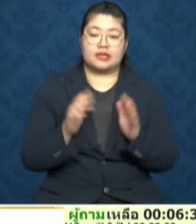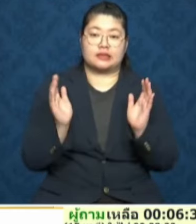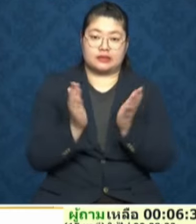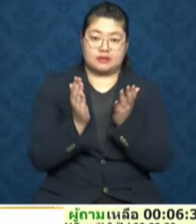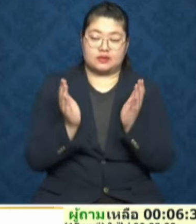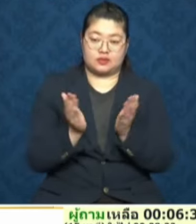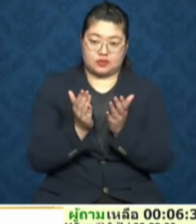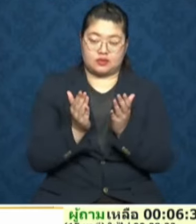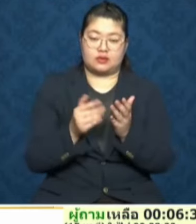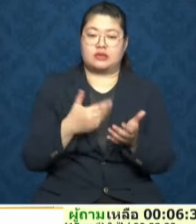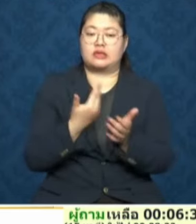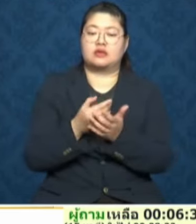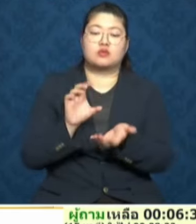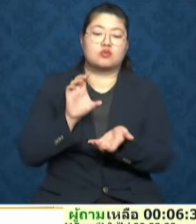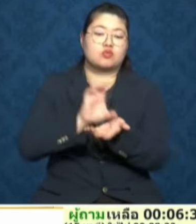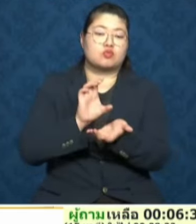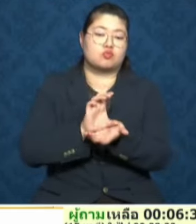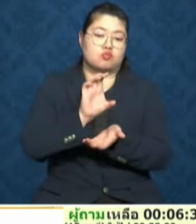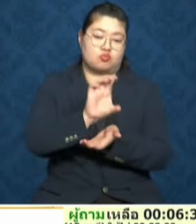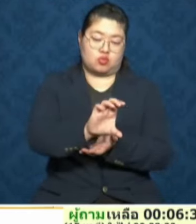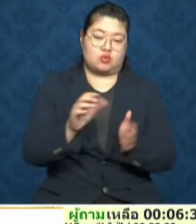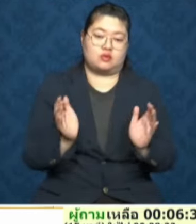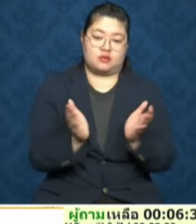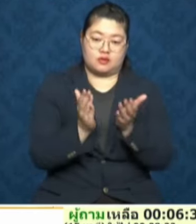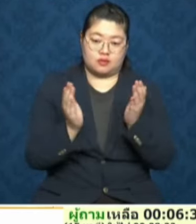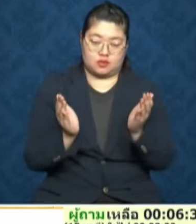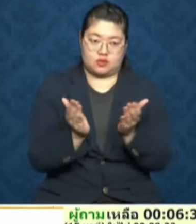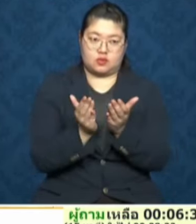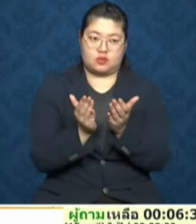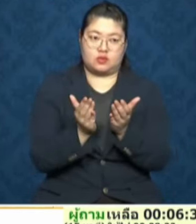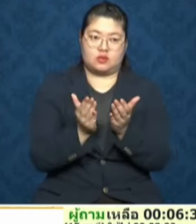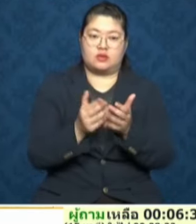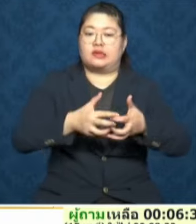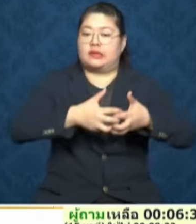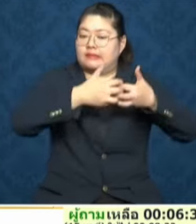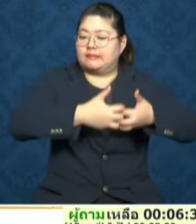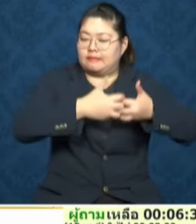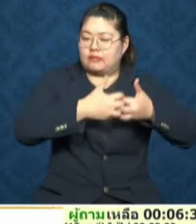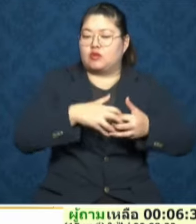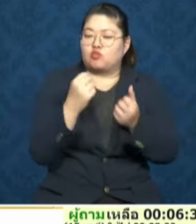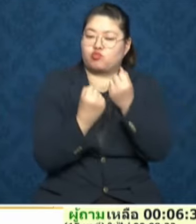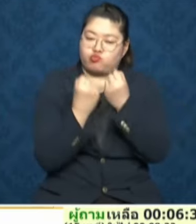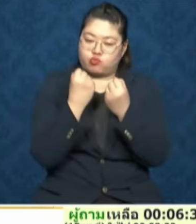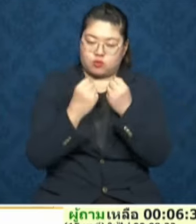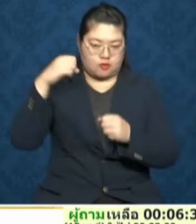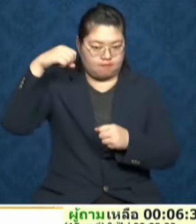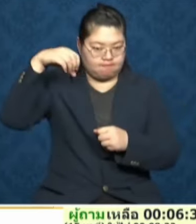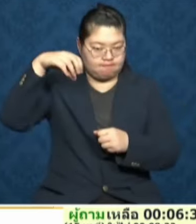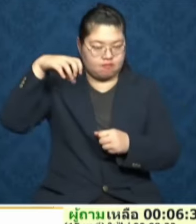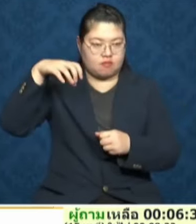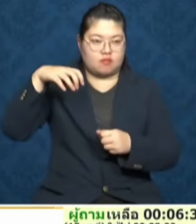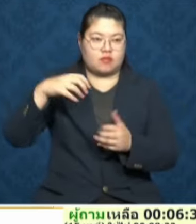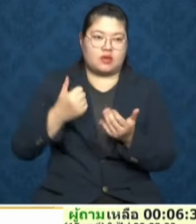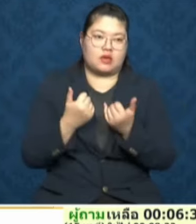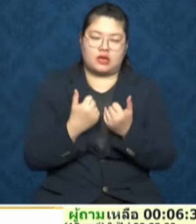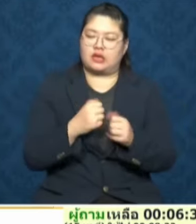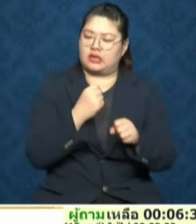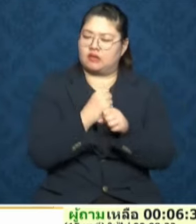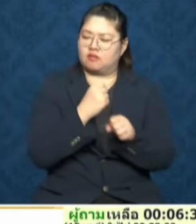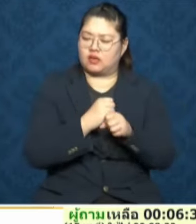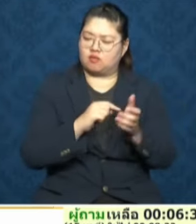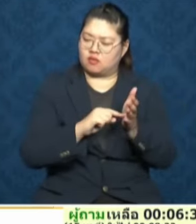รสนุน-- ฆนภาาย believe- ฆฑร handIt